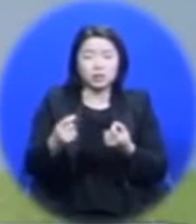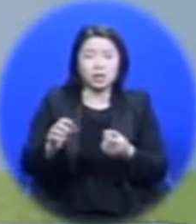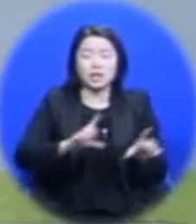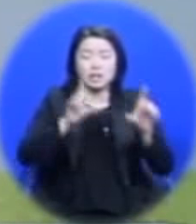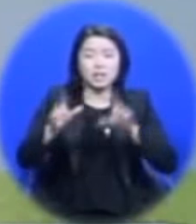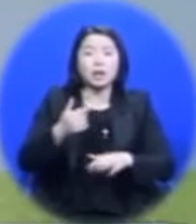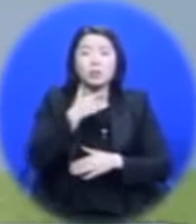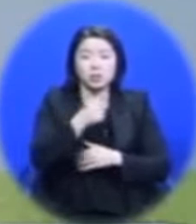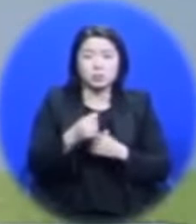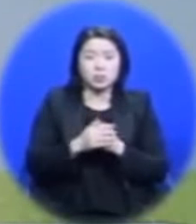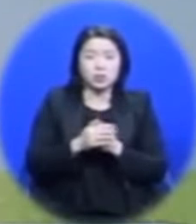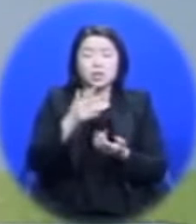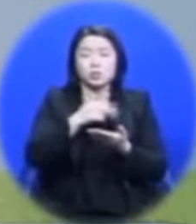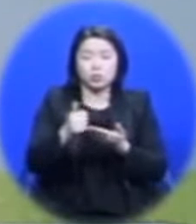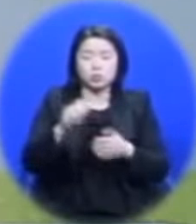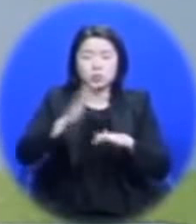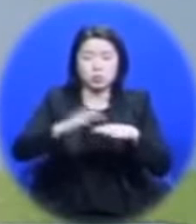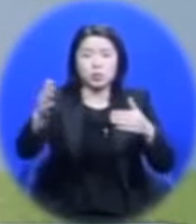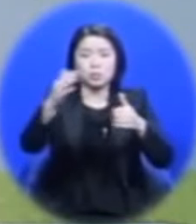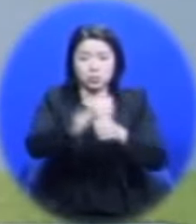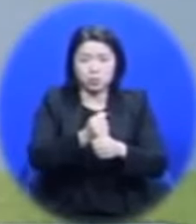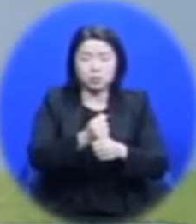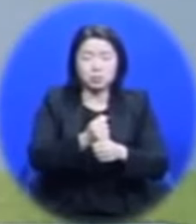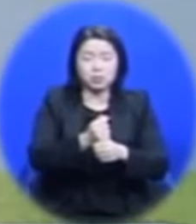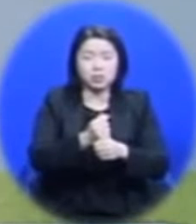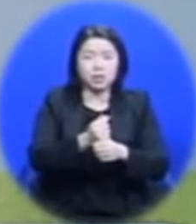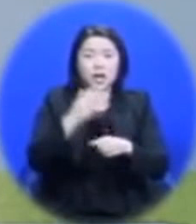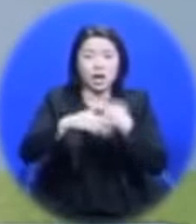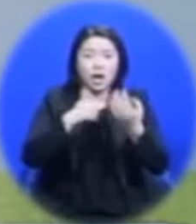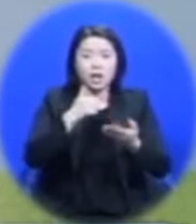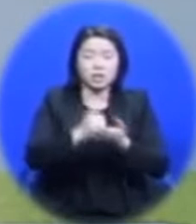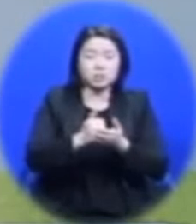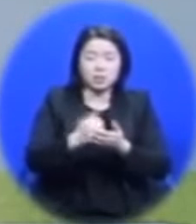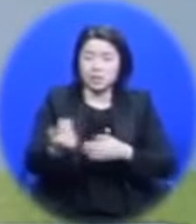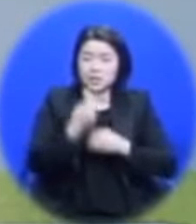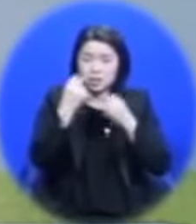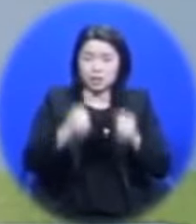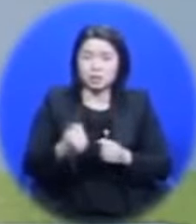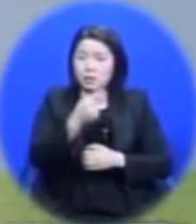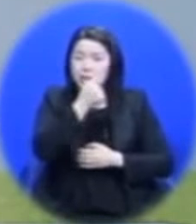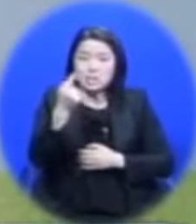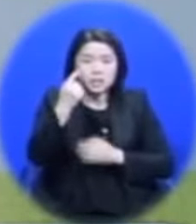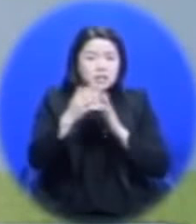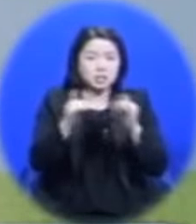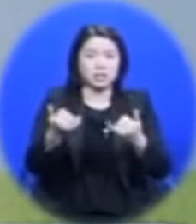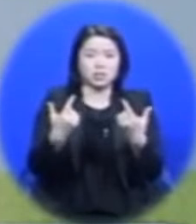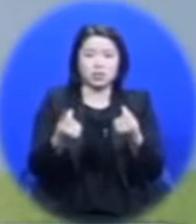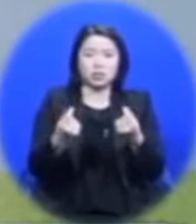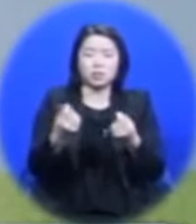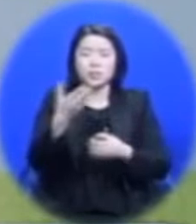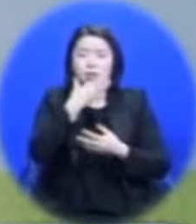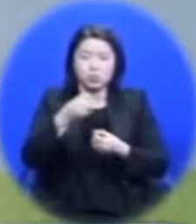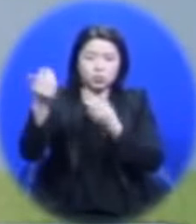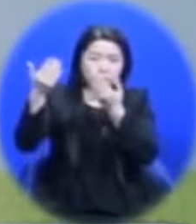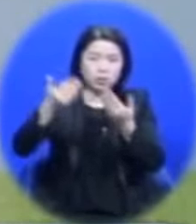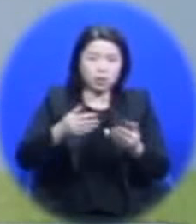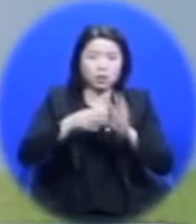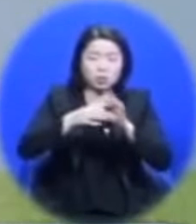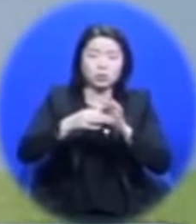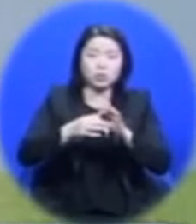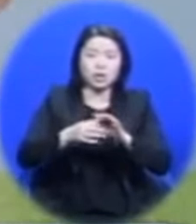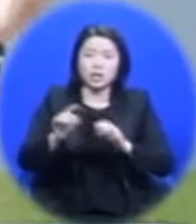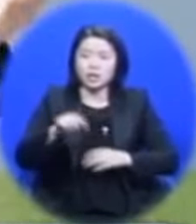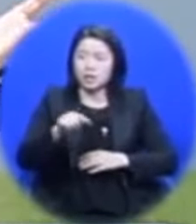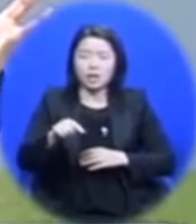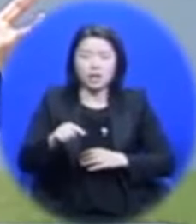싶습니다. 주님의 손에 붙잡혀져서 하나님의 살아계심의 증인처럼 축복의 통로로